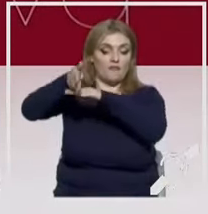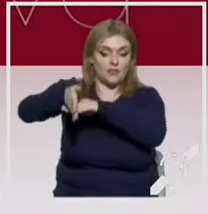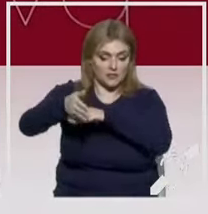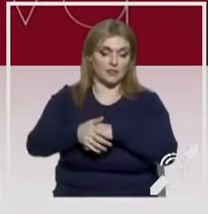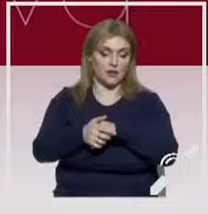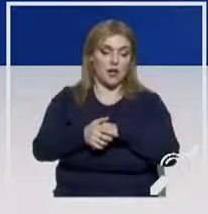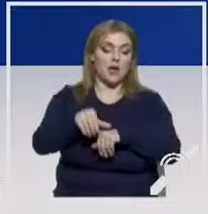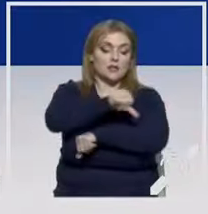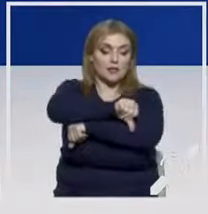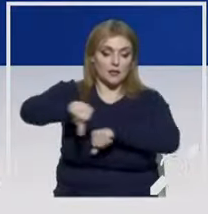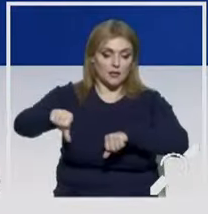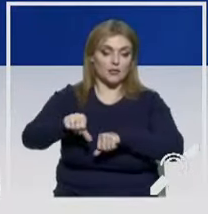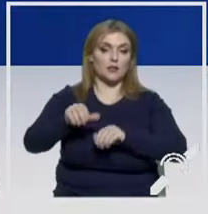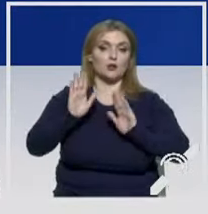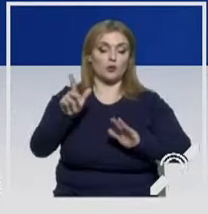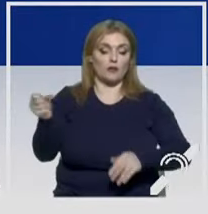externe.